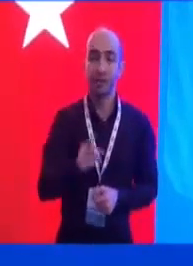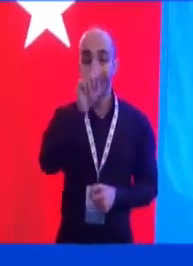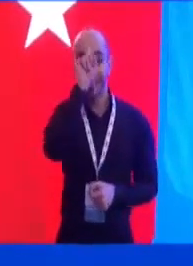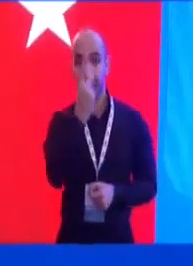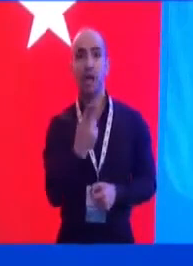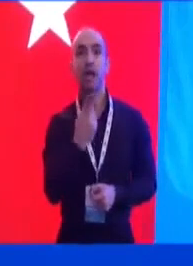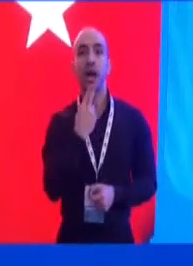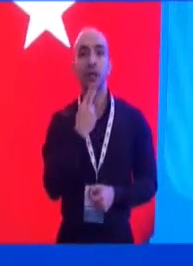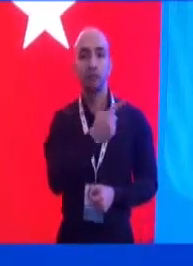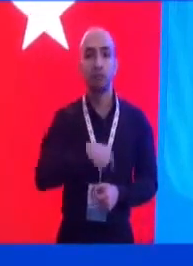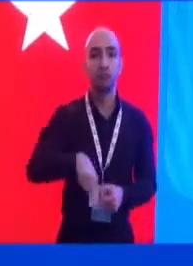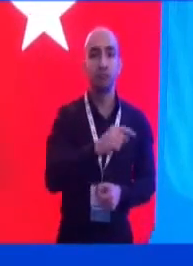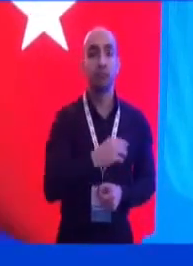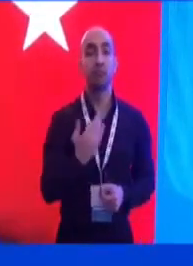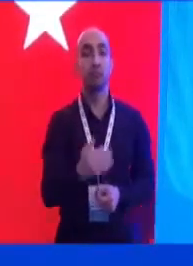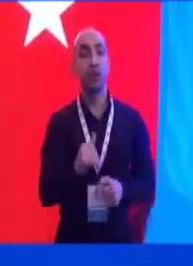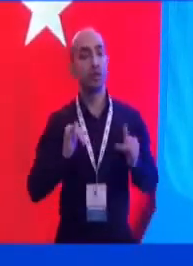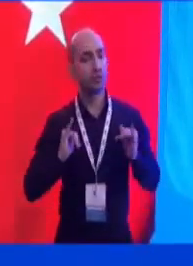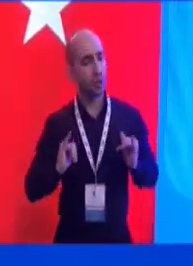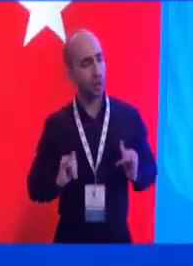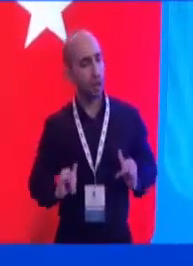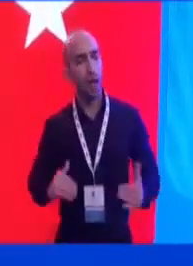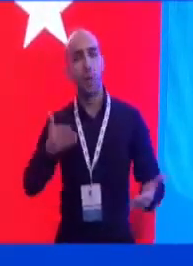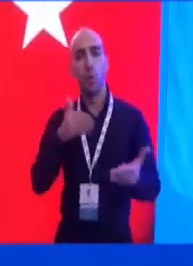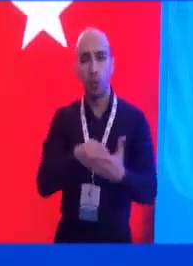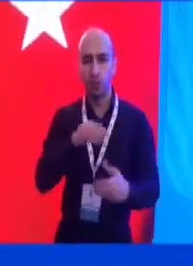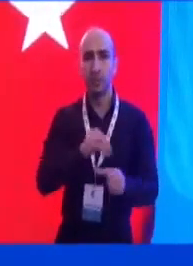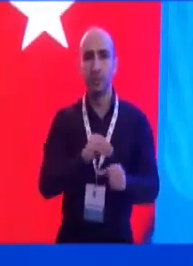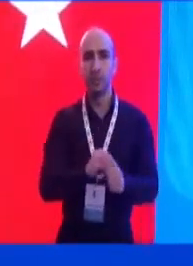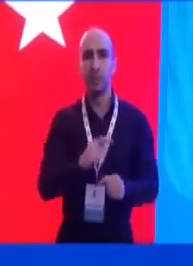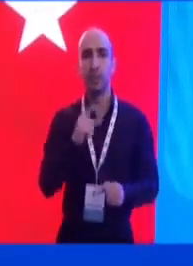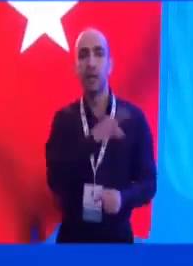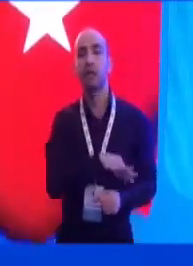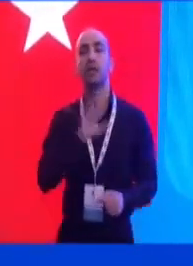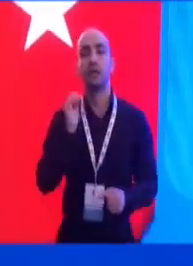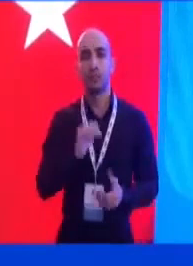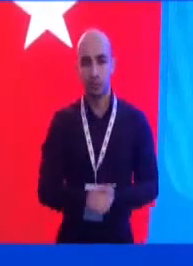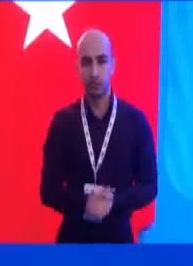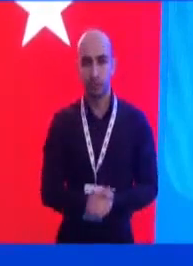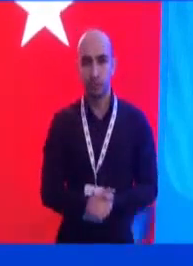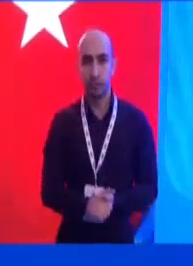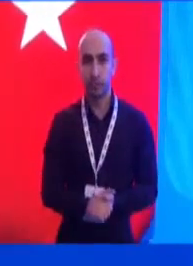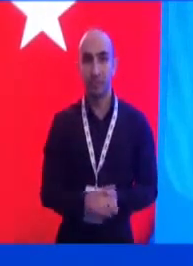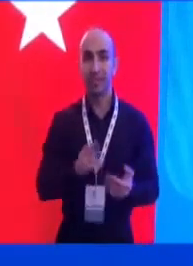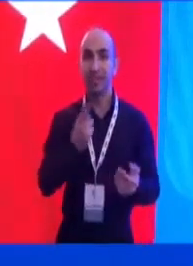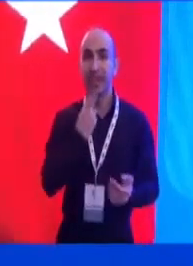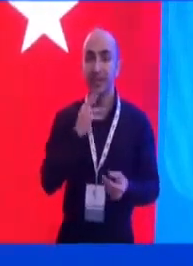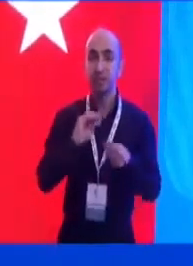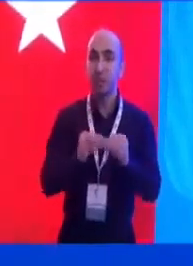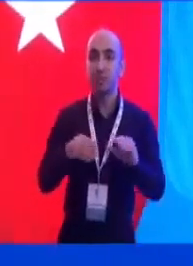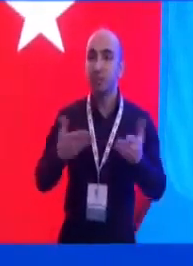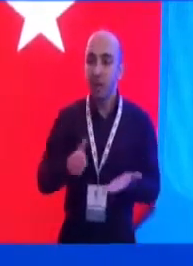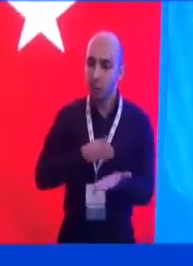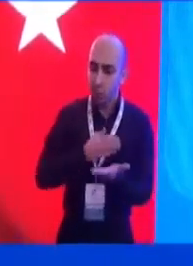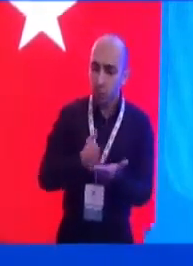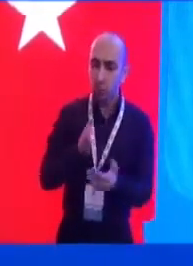seçmen kitlesine daha rahat ulaşma ihtiyacından kaynaklanmıyor. Ya da kadın sorunlarını daha iyi anlayıp doğru